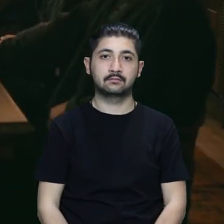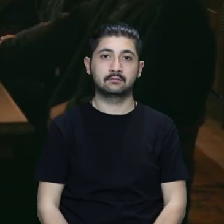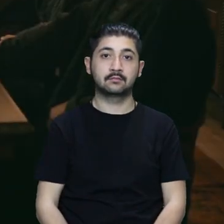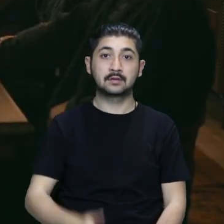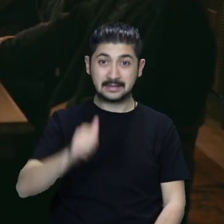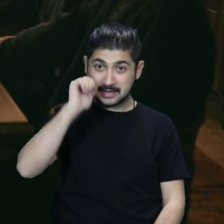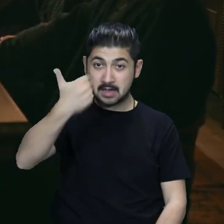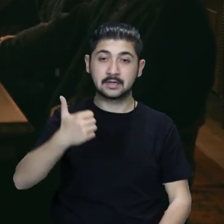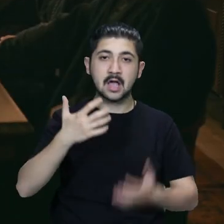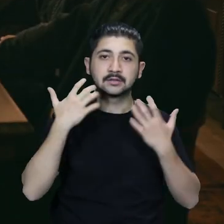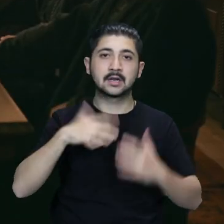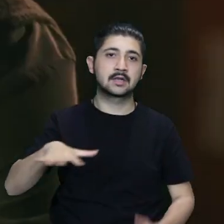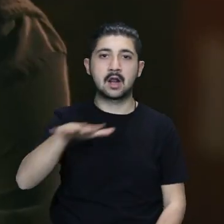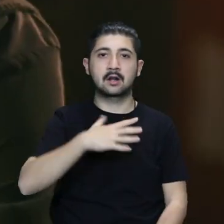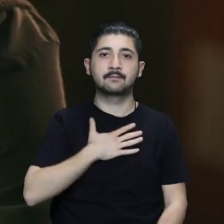Yarın aslan olur.